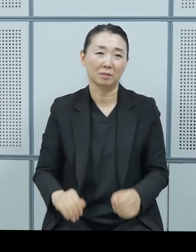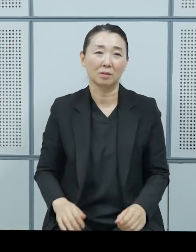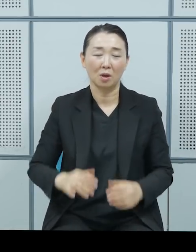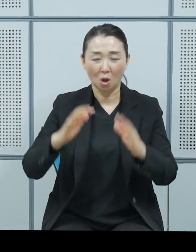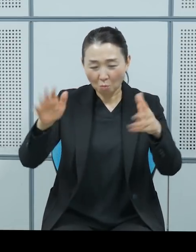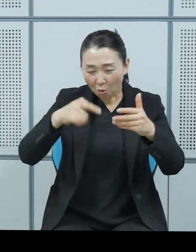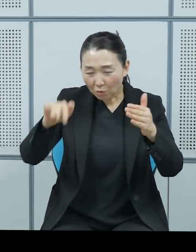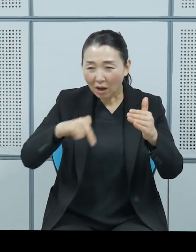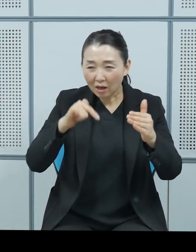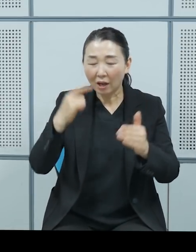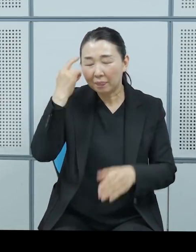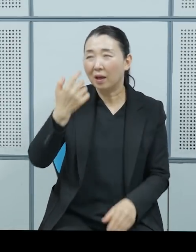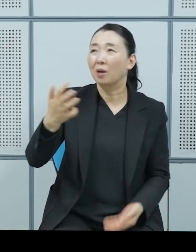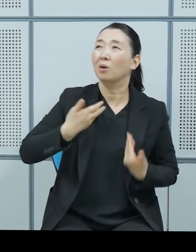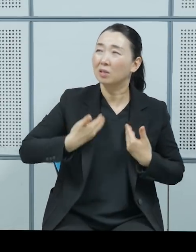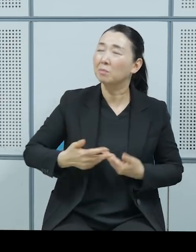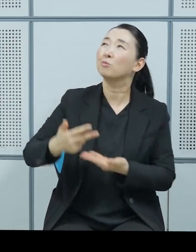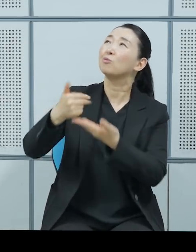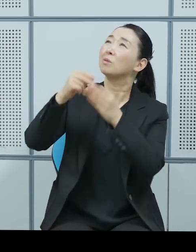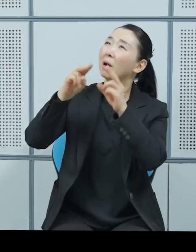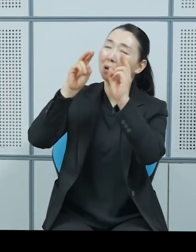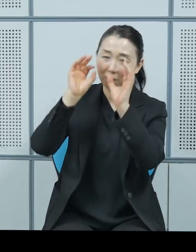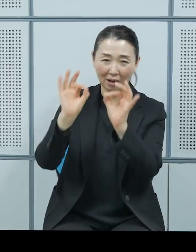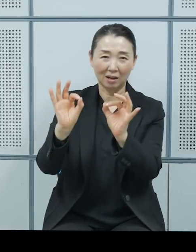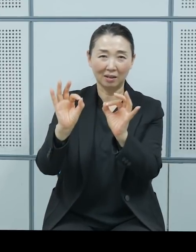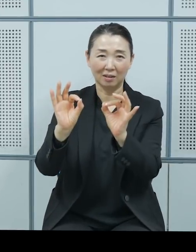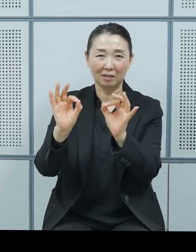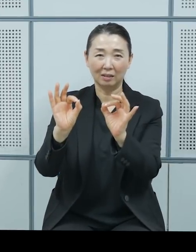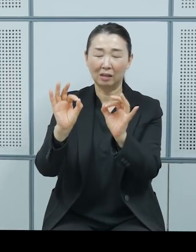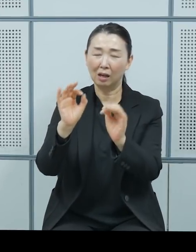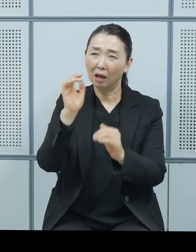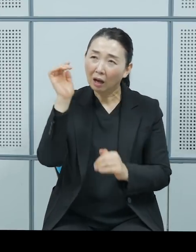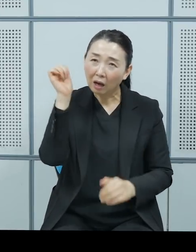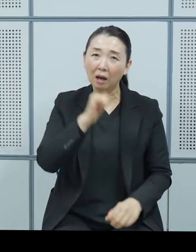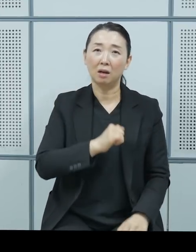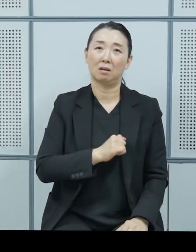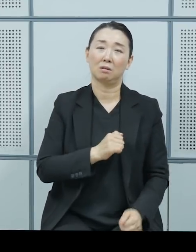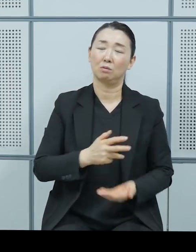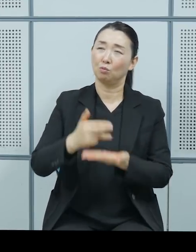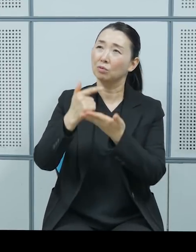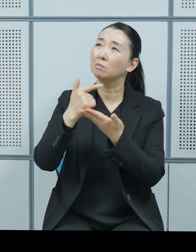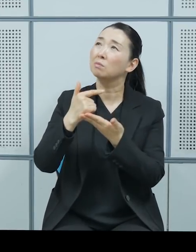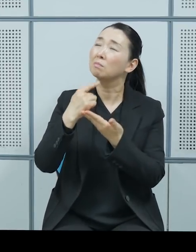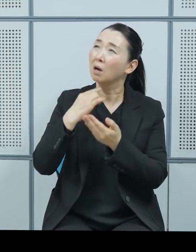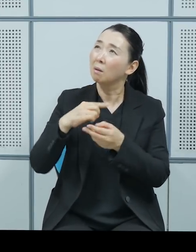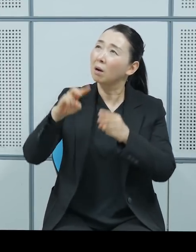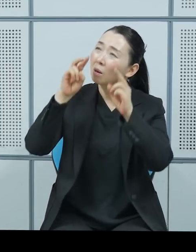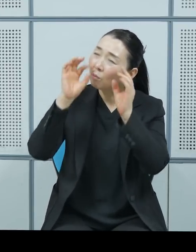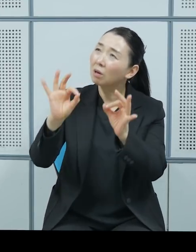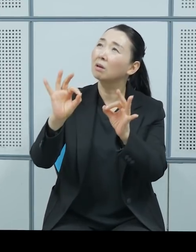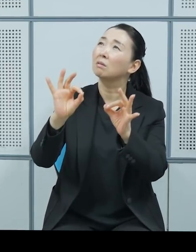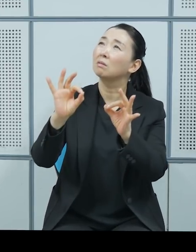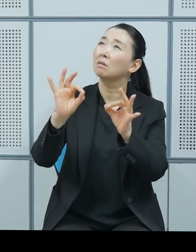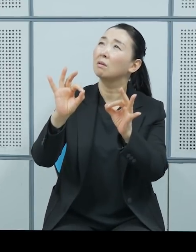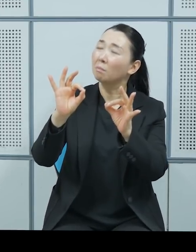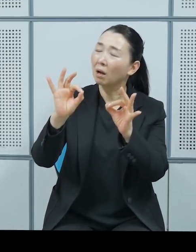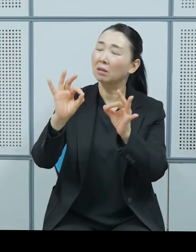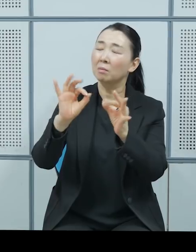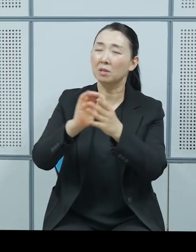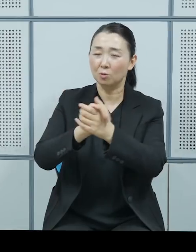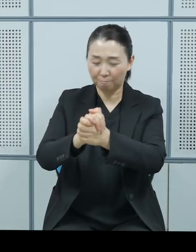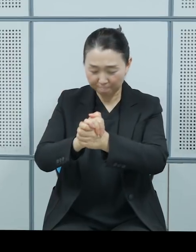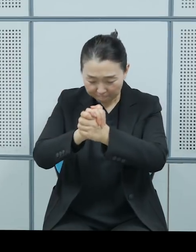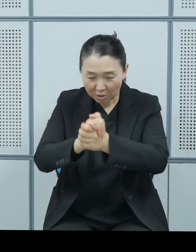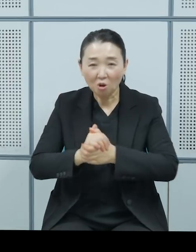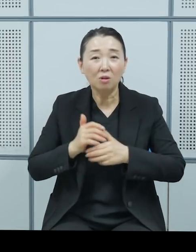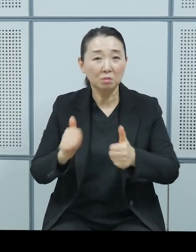가운데 나의 영은 잠잠하게 주를 보리라. 네. 그래서 이게 주님을 바라보라는 소리구나 하고 기도에